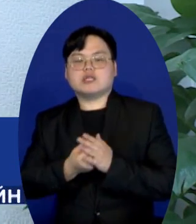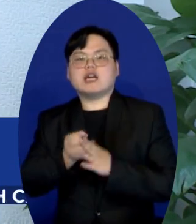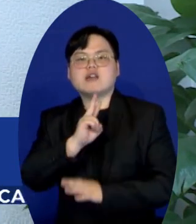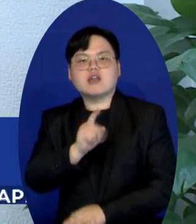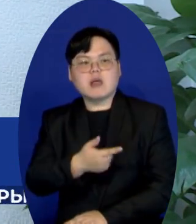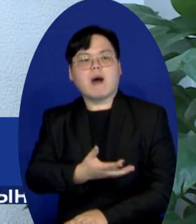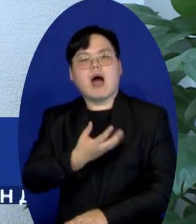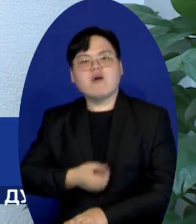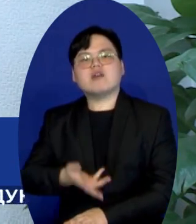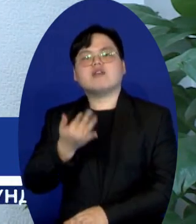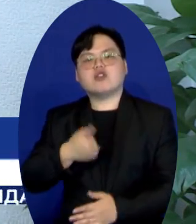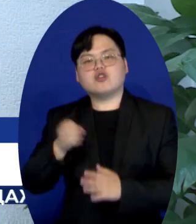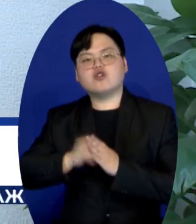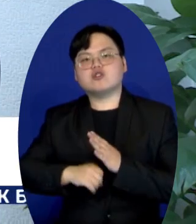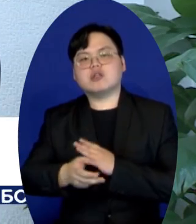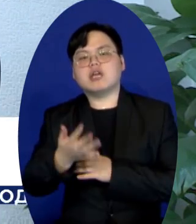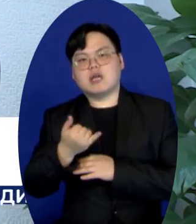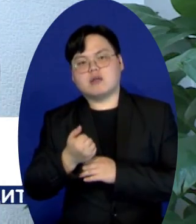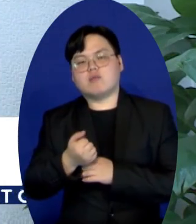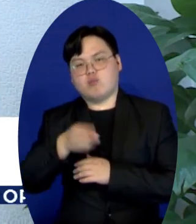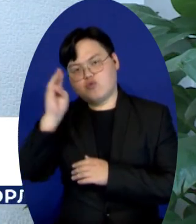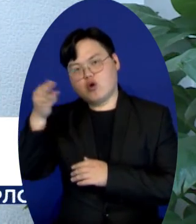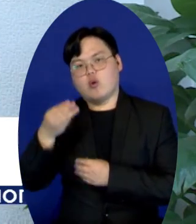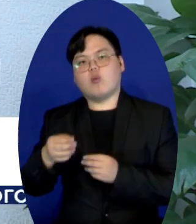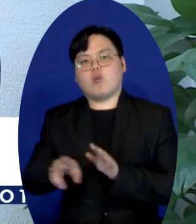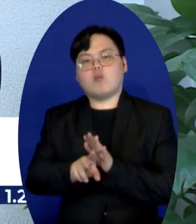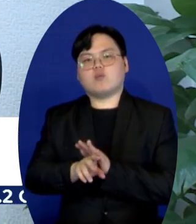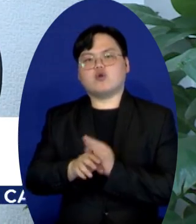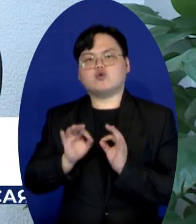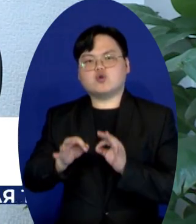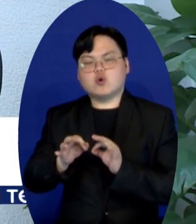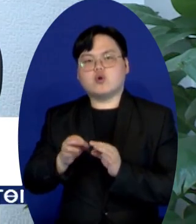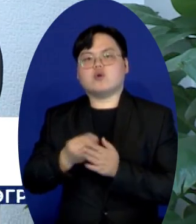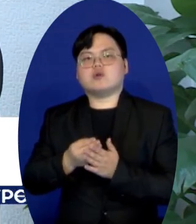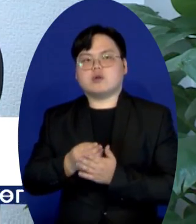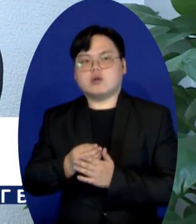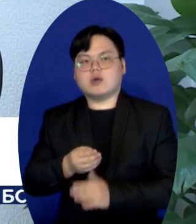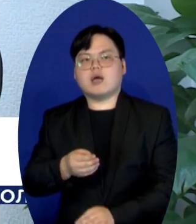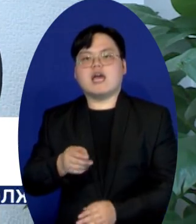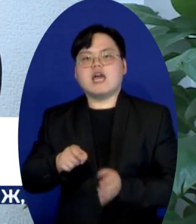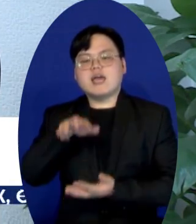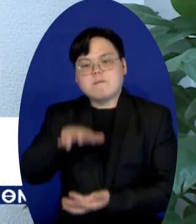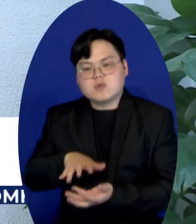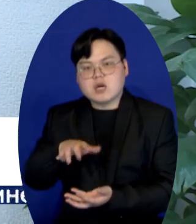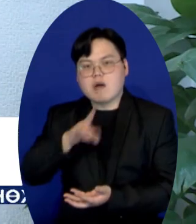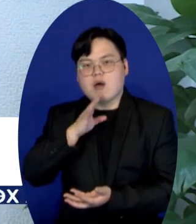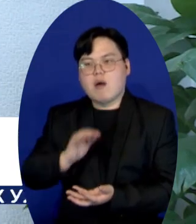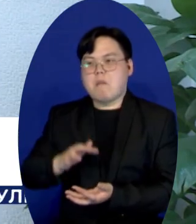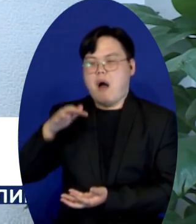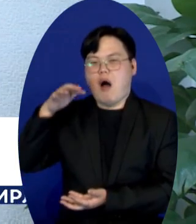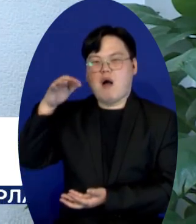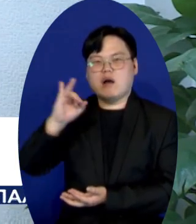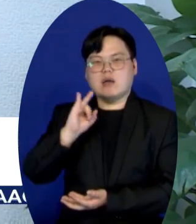кг-ыг түгжүүлдэх вэ гэсэн нэр төрөл нь бол гарчиж байгаа. Тэгэхээр ер нь бол зориултыг өөрчилж хэмжээ тооныг хэтрүүлж ашиглаж